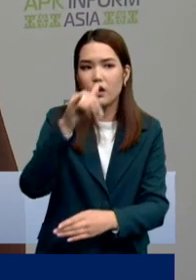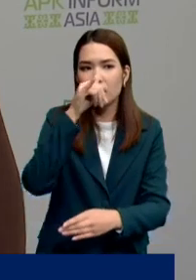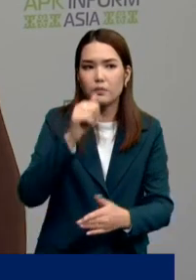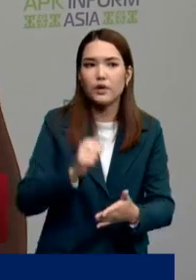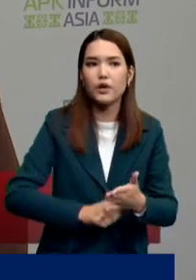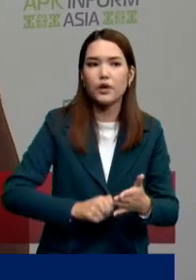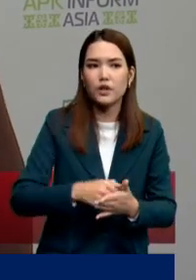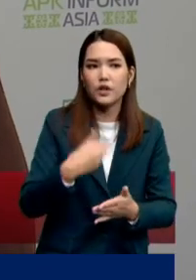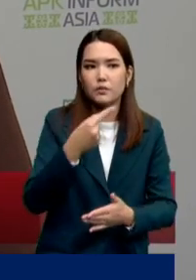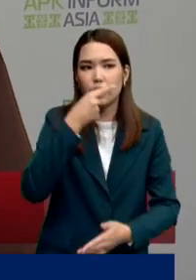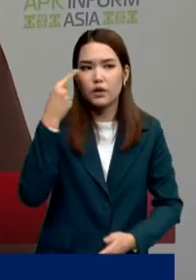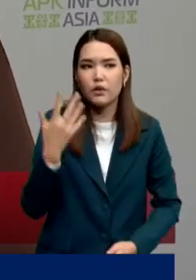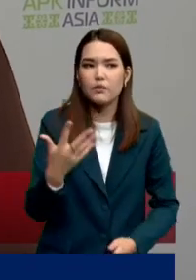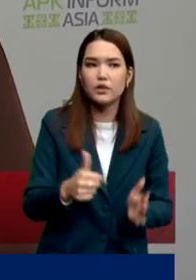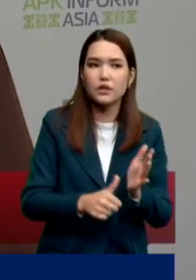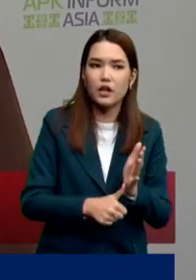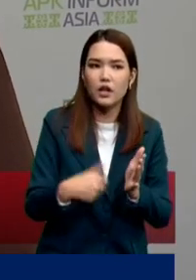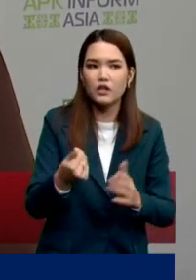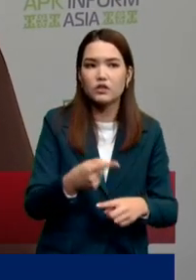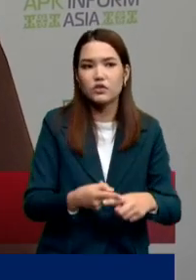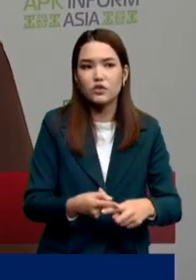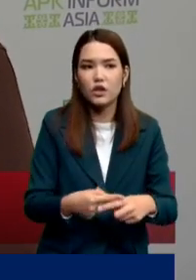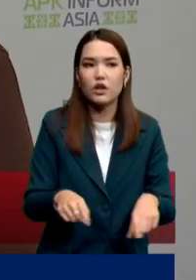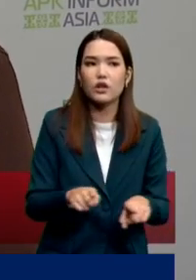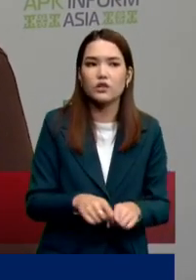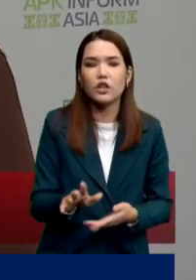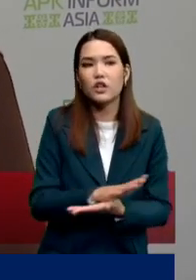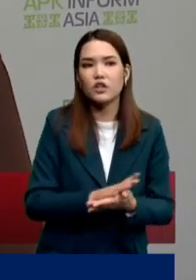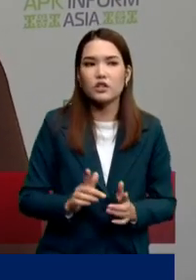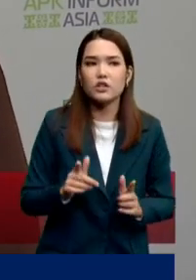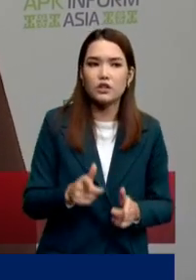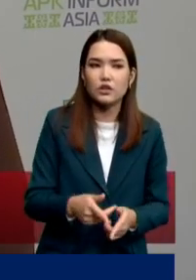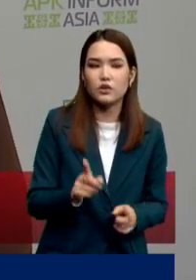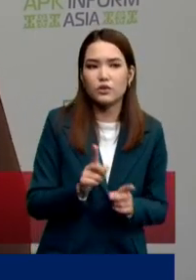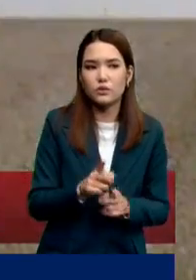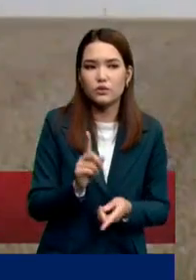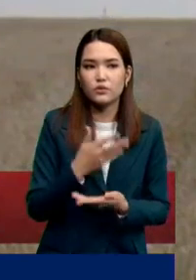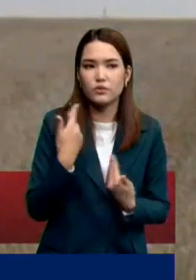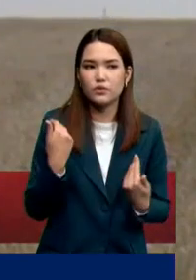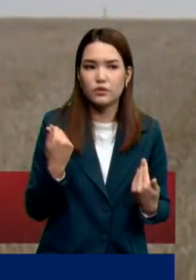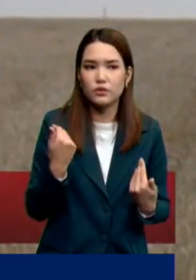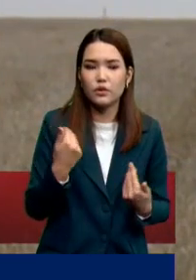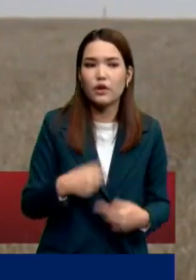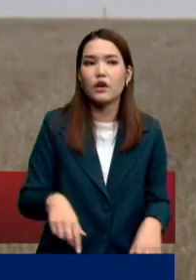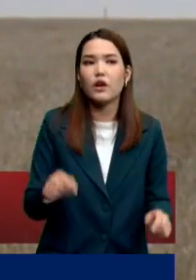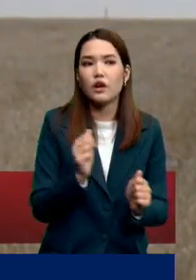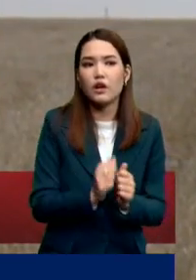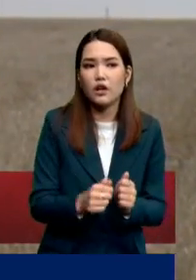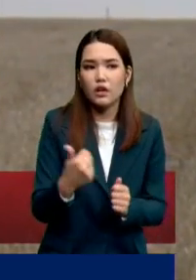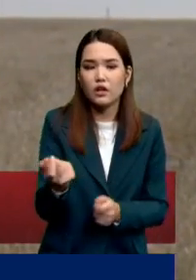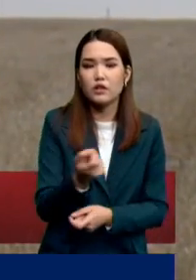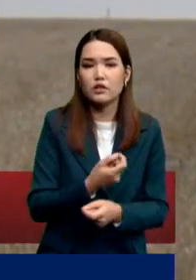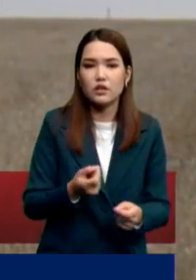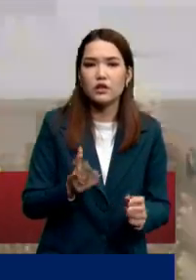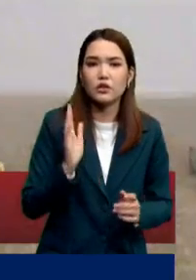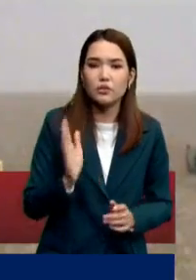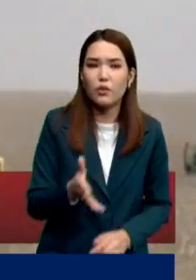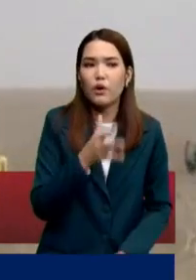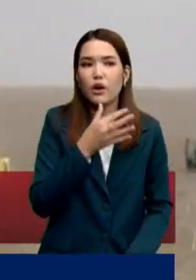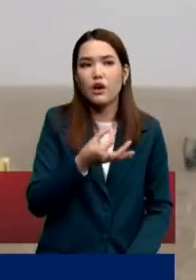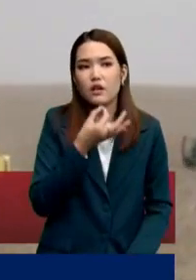келесі күзге дейін 5-6 ай олардың жартысынан көбі ешқандай кіріс әкелмей бос тұрады. Не де болса, мол астыққа мәз болуға әлі